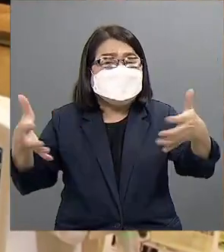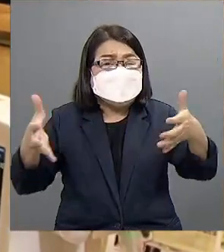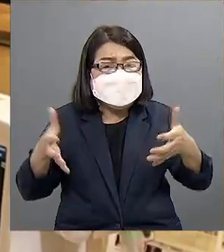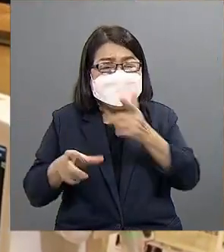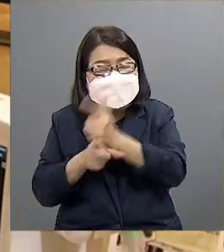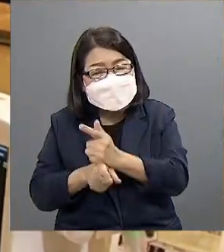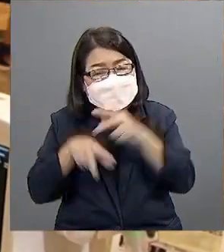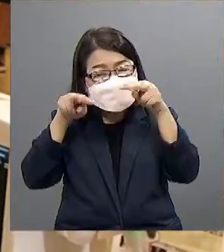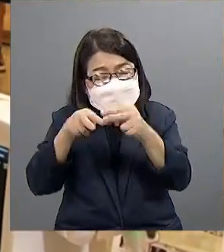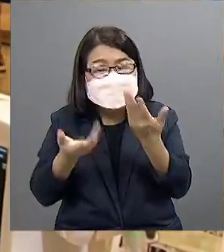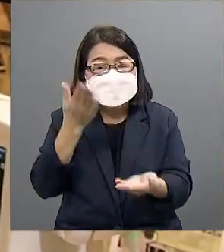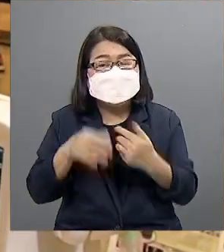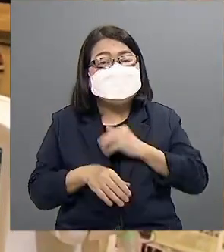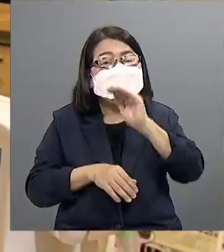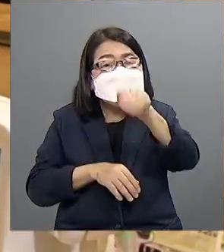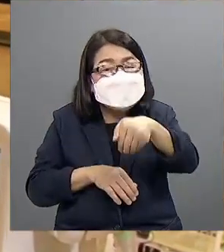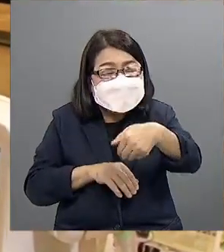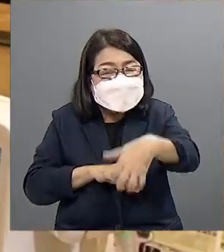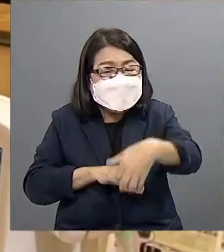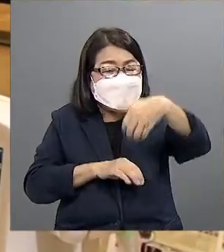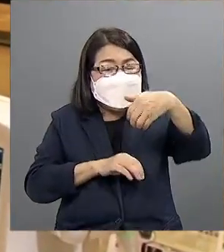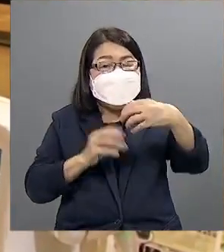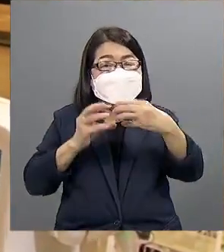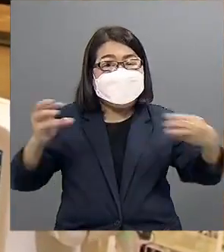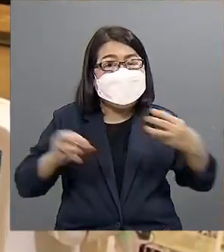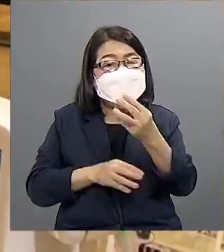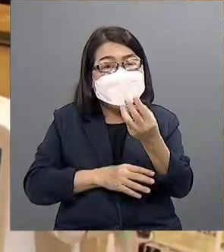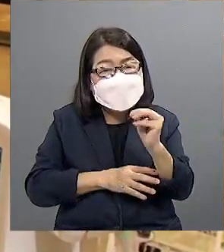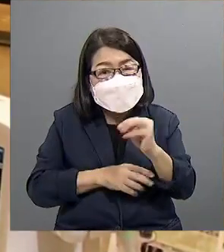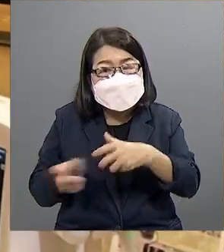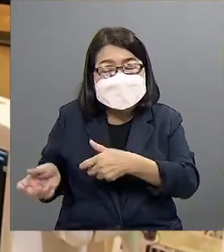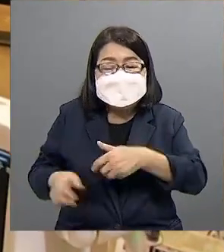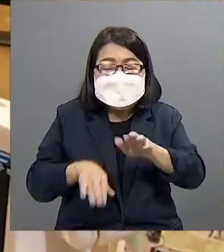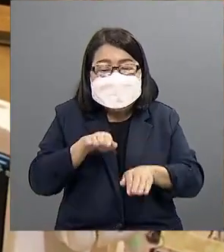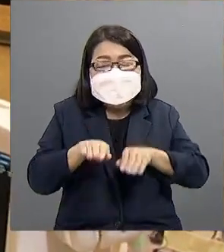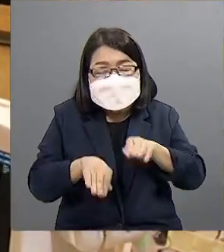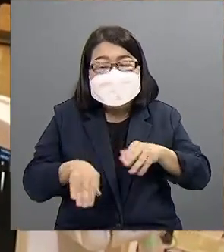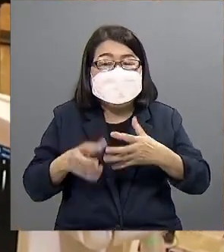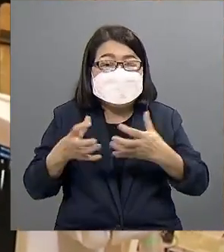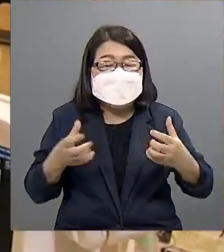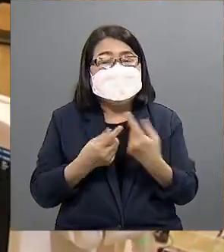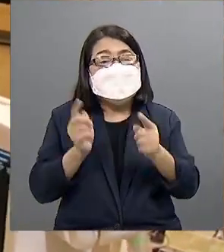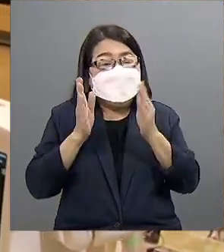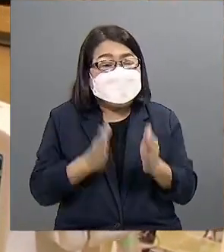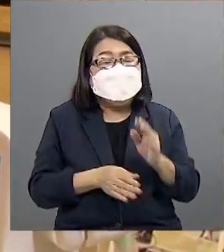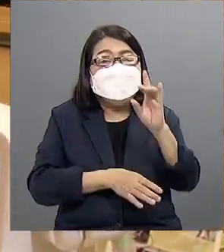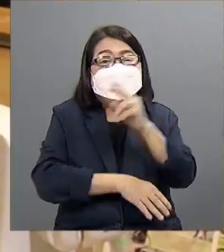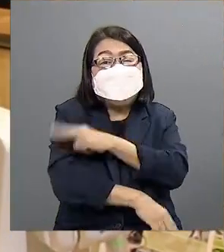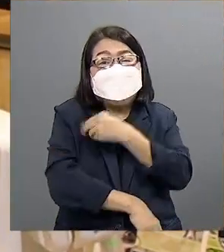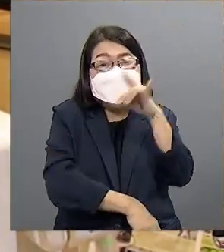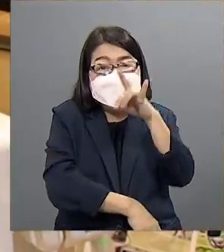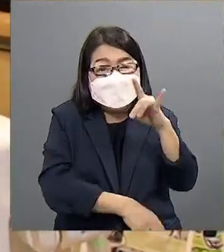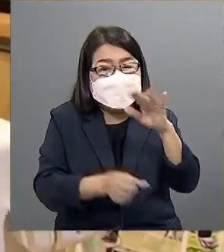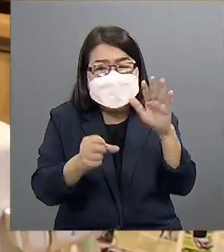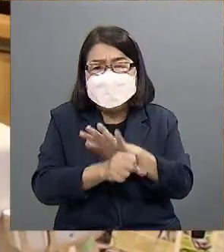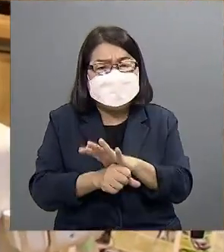ลี้ยงเพื่อส่วนตัวมากมายแต่ว่าสัตวแพทย์ที่ทำการรักษาช้างเนี่ยต้องบอกเลยว่ายังมีไม่ทั่วถึงถ้าพูดถึงสัตวแพทย์มีไม่ทั่ว